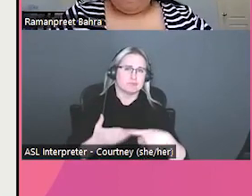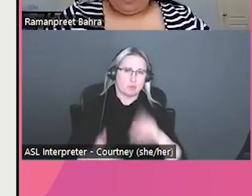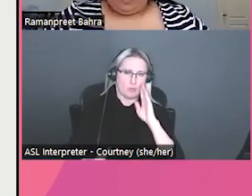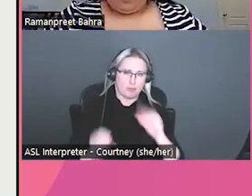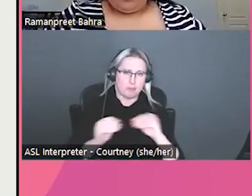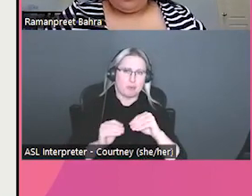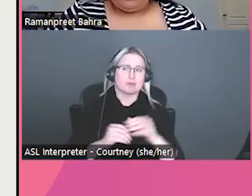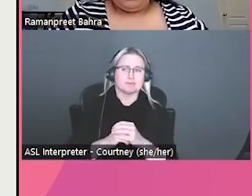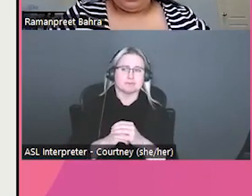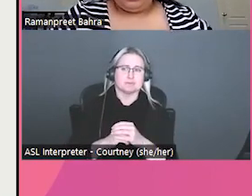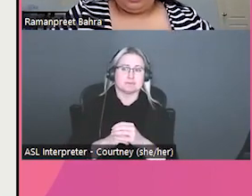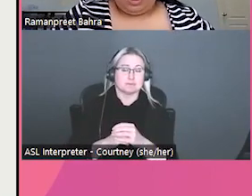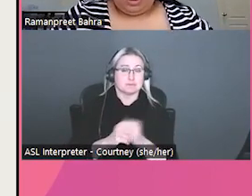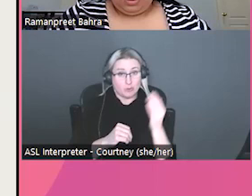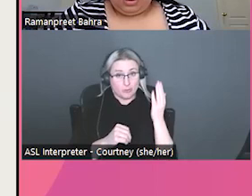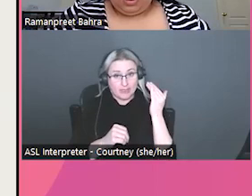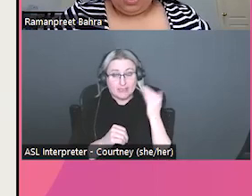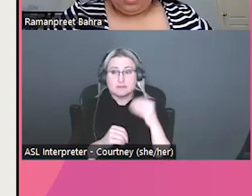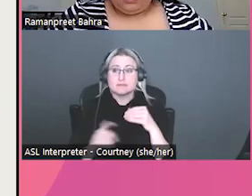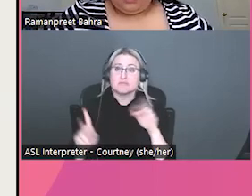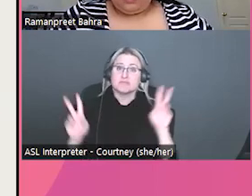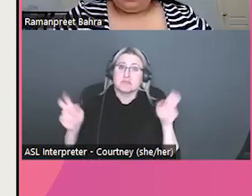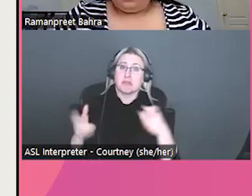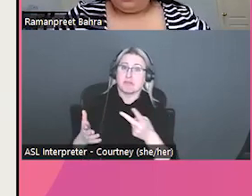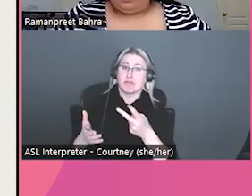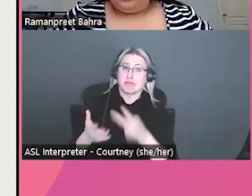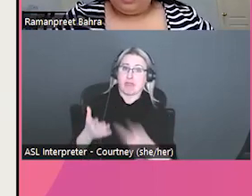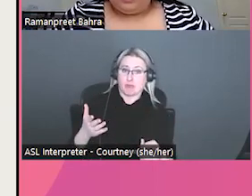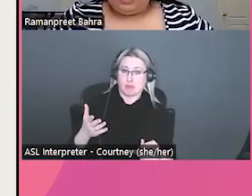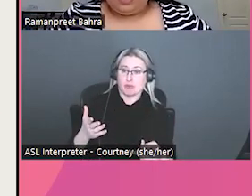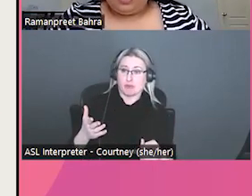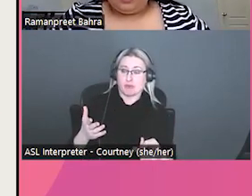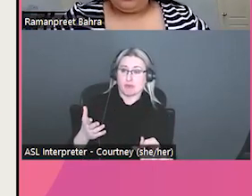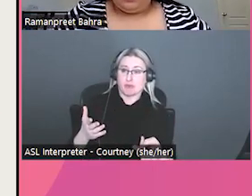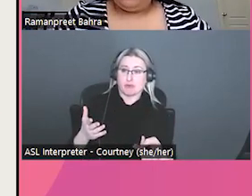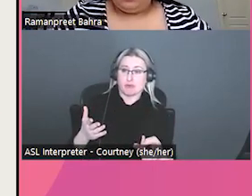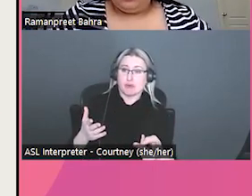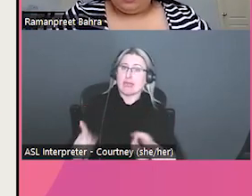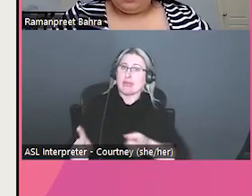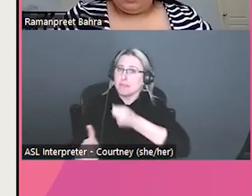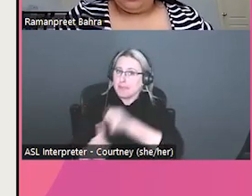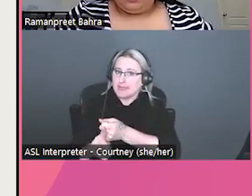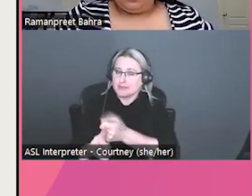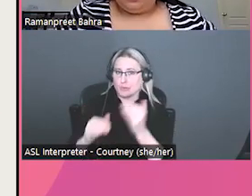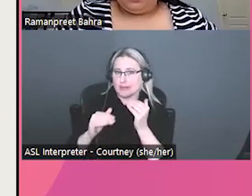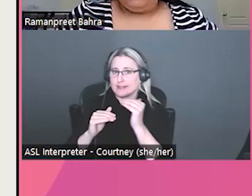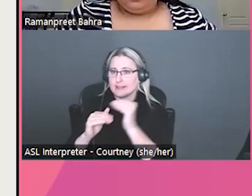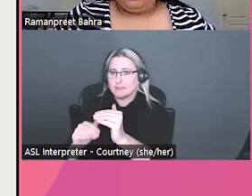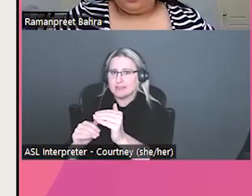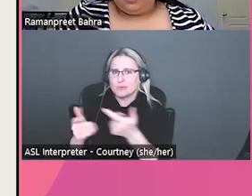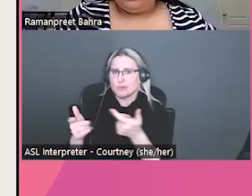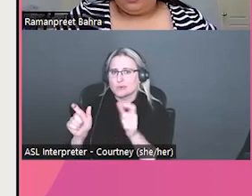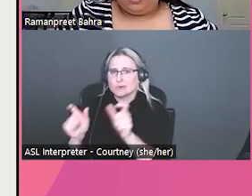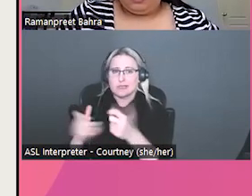poids. On en parlera plus tard. Et cela donc a un impact ou limite